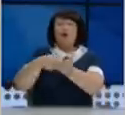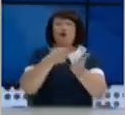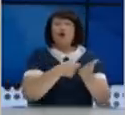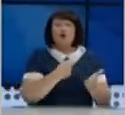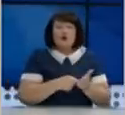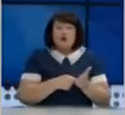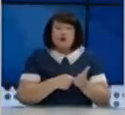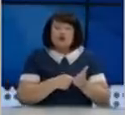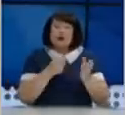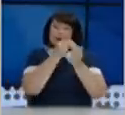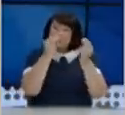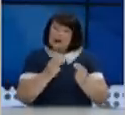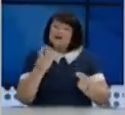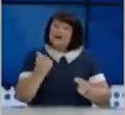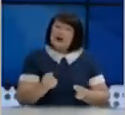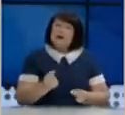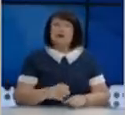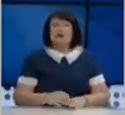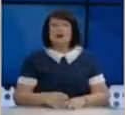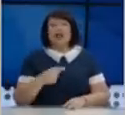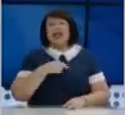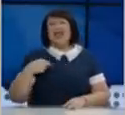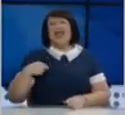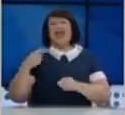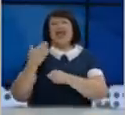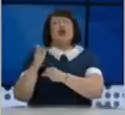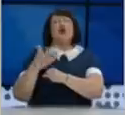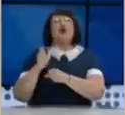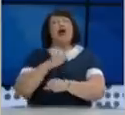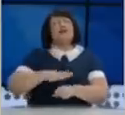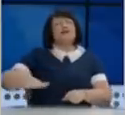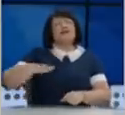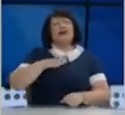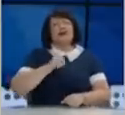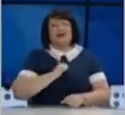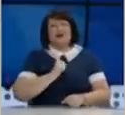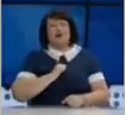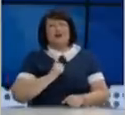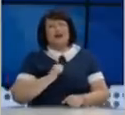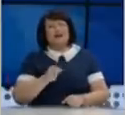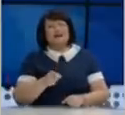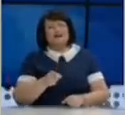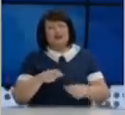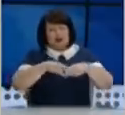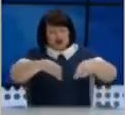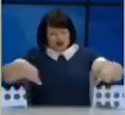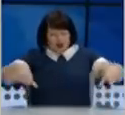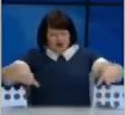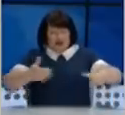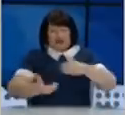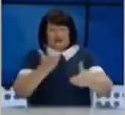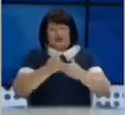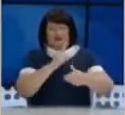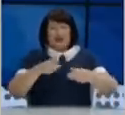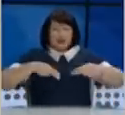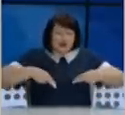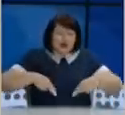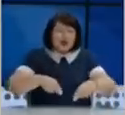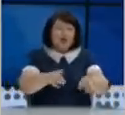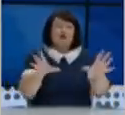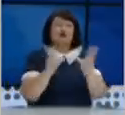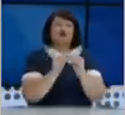τόπο. Δεν επιτρέπεται εργολάβοι, γιατί μιλήσατε για τον ιδιωτικό τομέα, που ανοίγουν αντιπυρικές ζώνες και δασικούς δρόμους